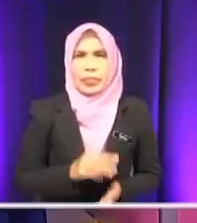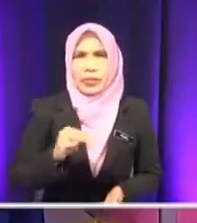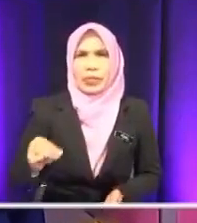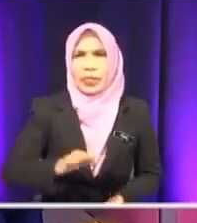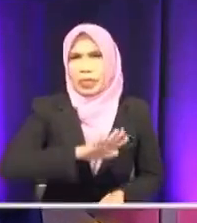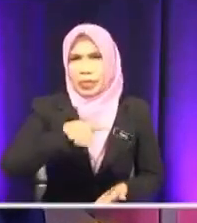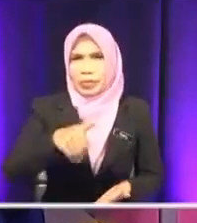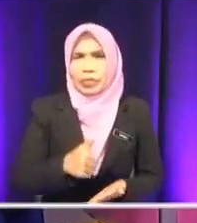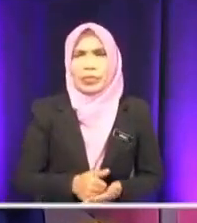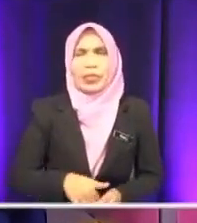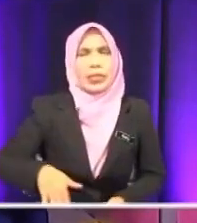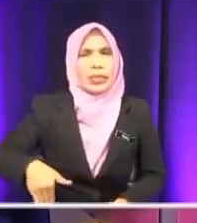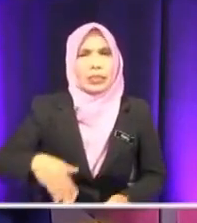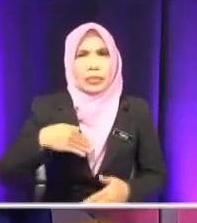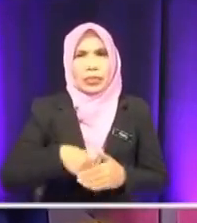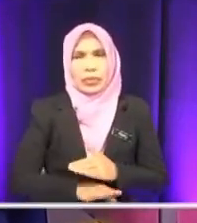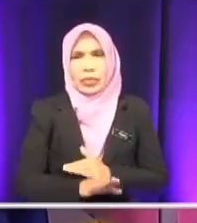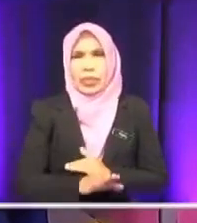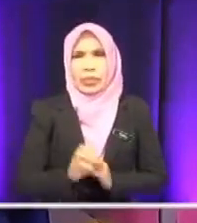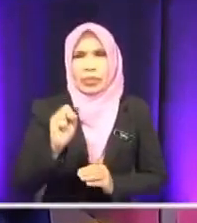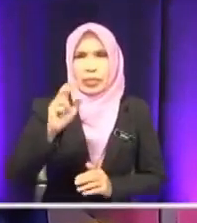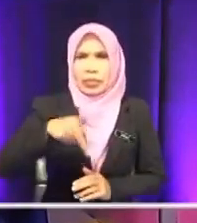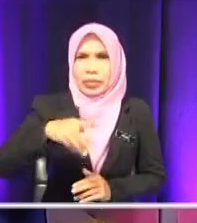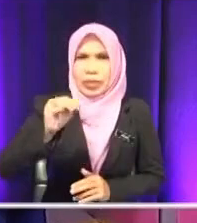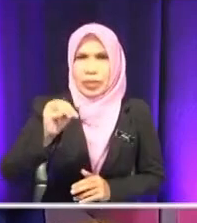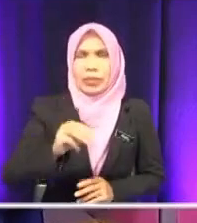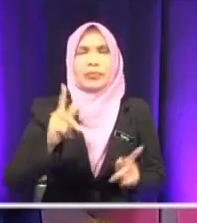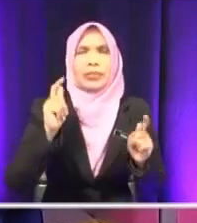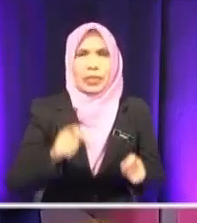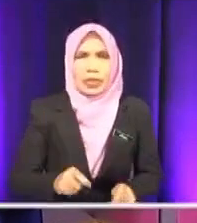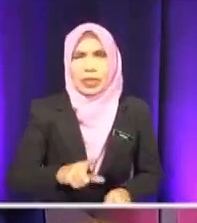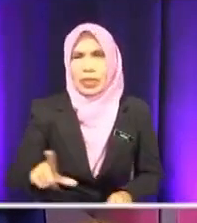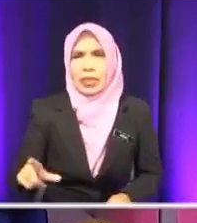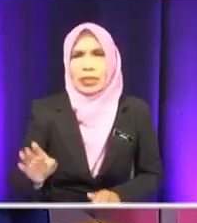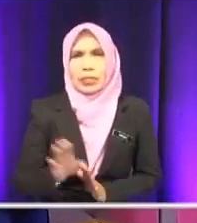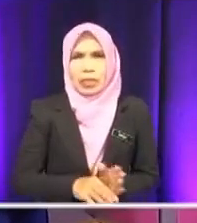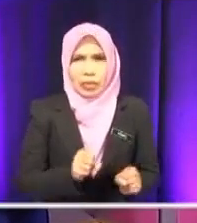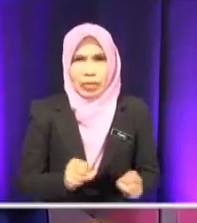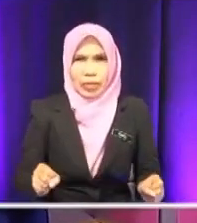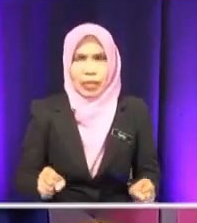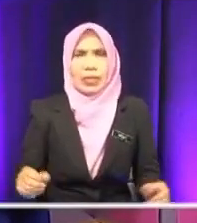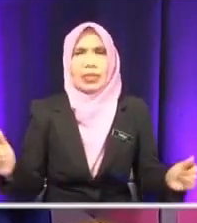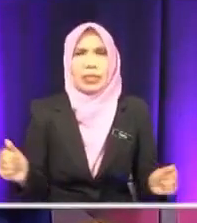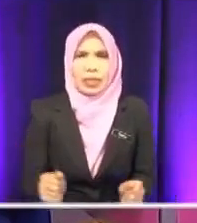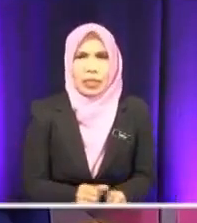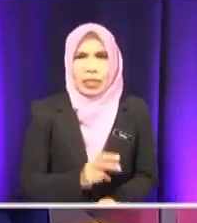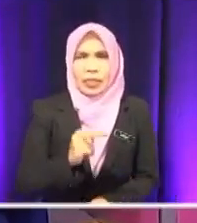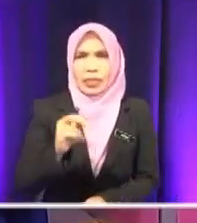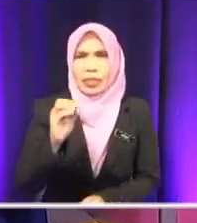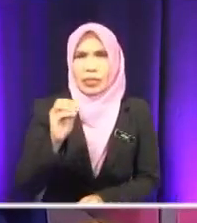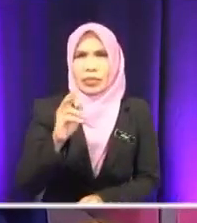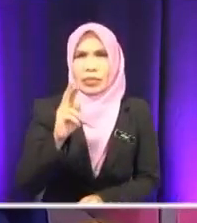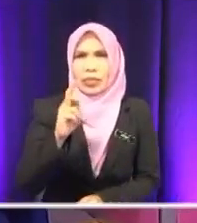sebelum masuk SPM nanti mestilah bersedia dengan nota-nota Dengan